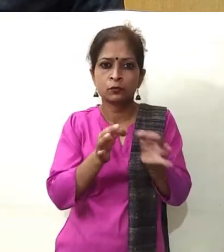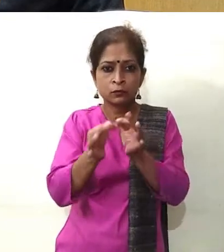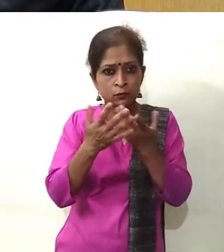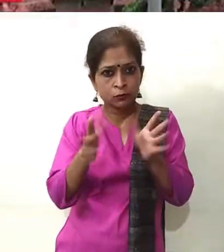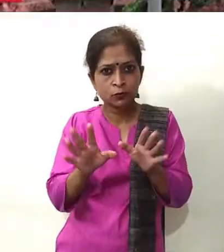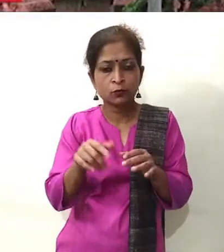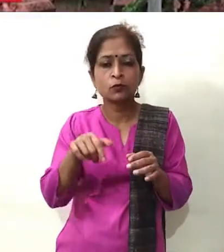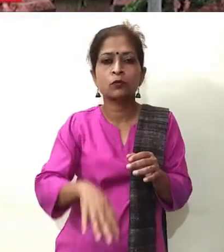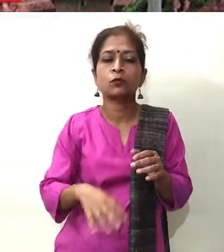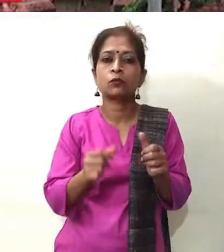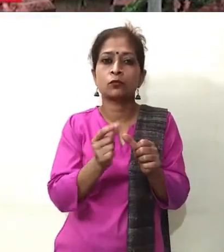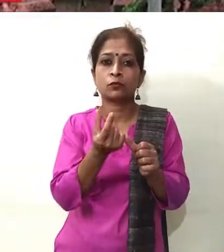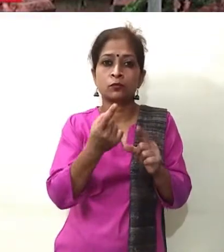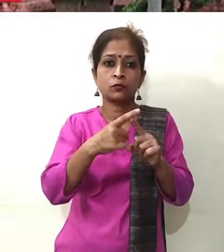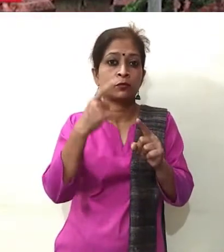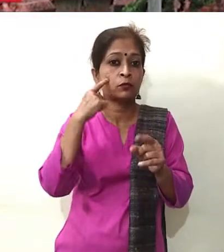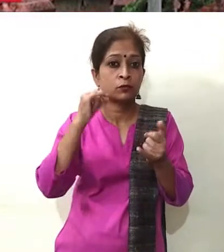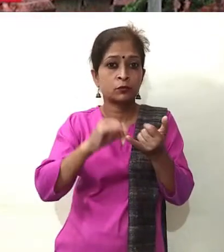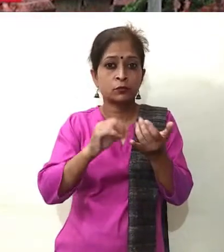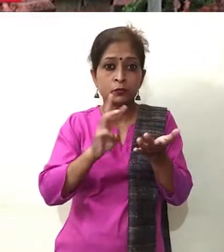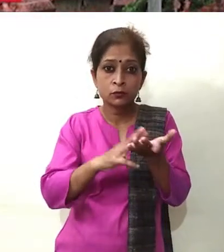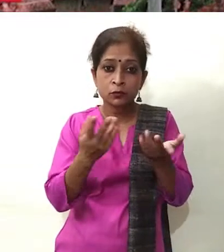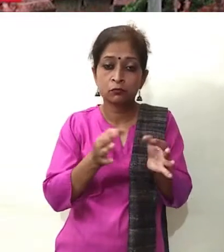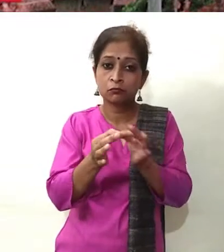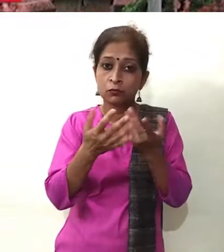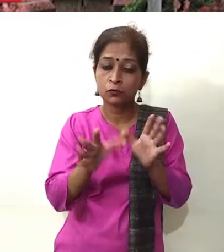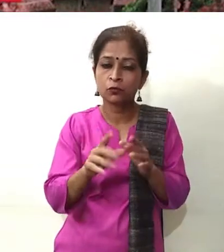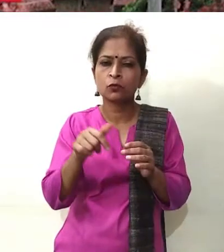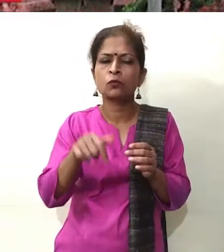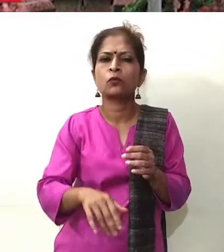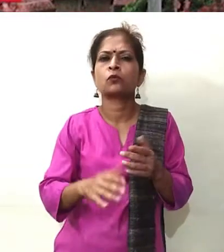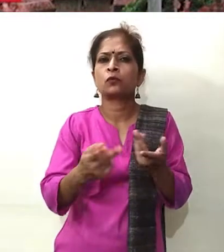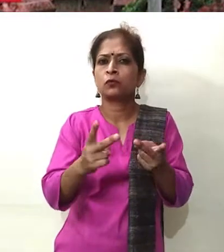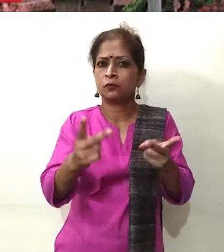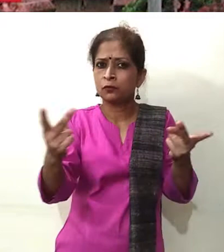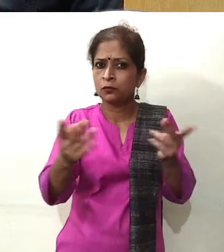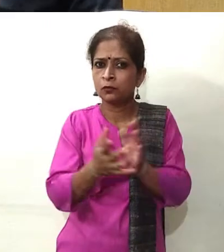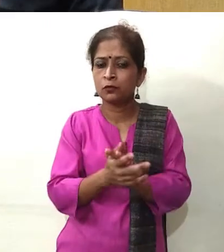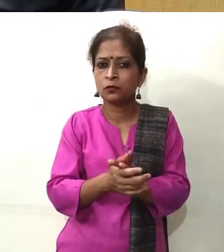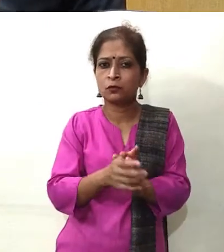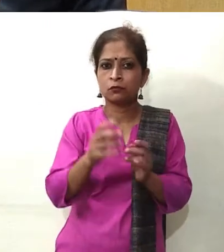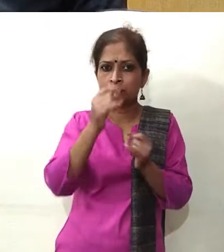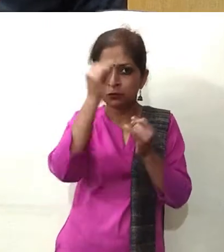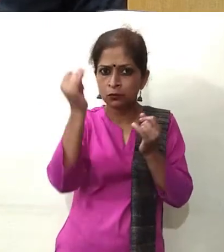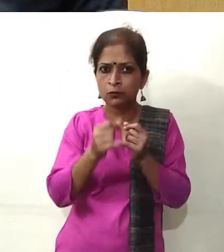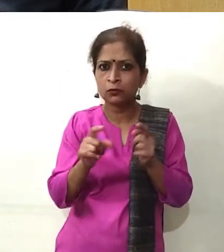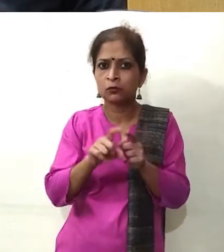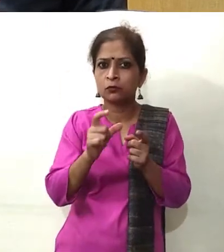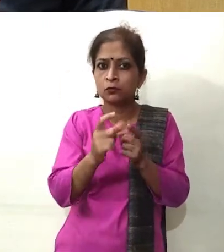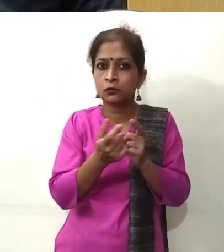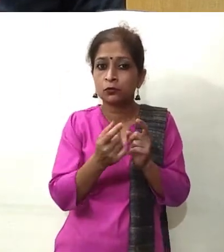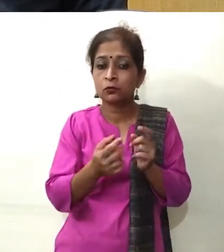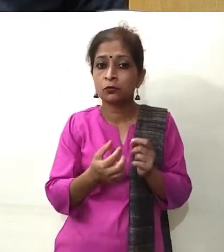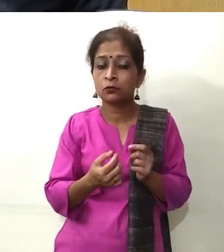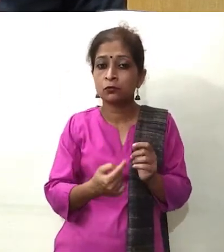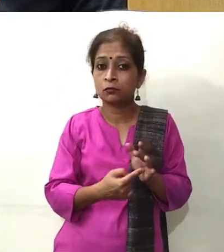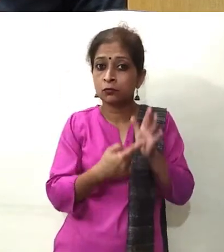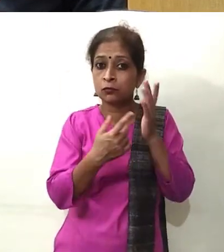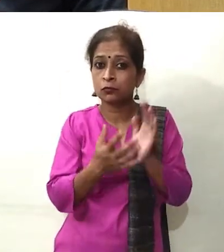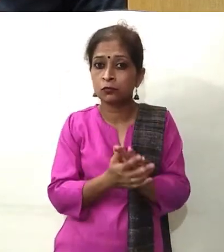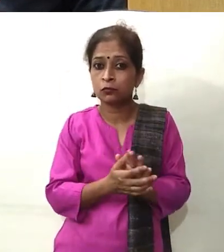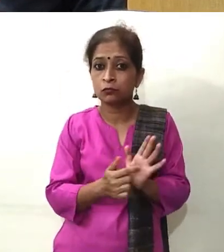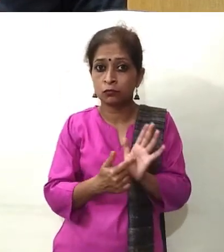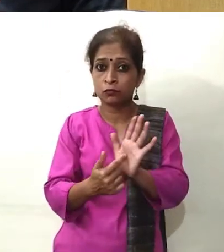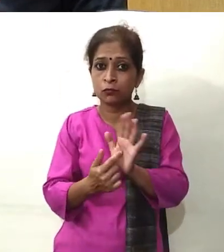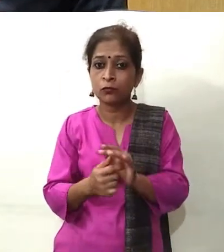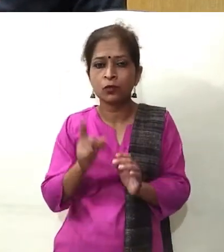रथ है जो भारतीय मनीषा के उत्कृष्ट होने का प्रमाण देता हो? ऐसा एक रथ है जिसे कि एक दिव्यांग व्यक्ति चलाते